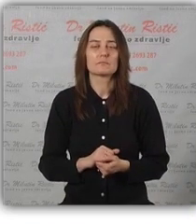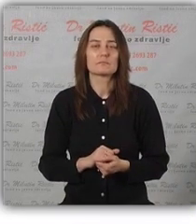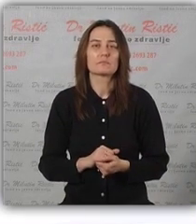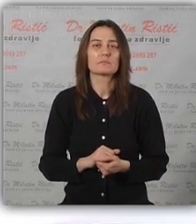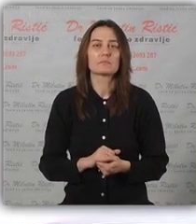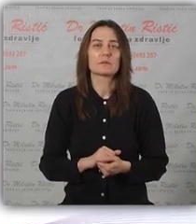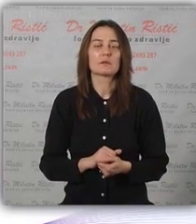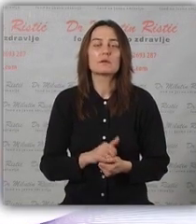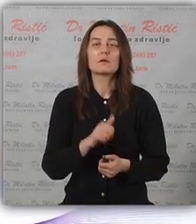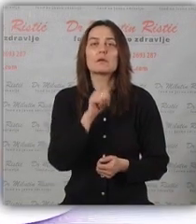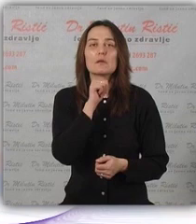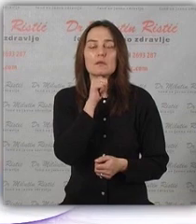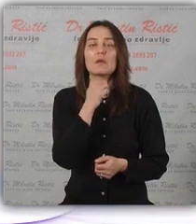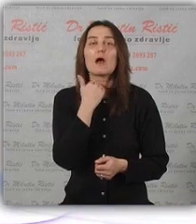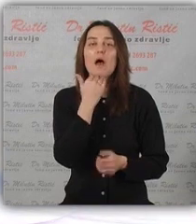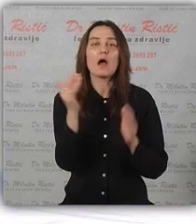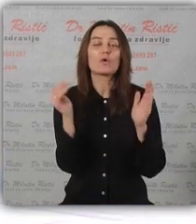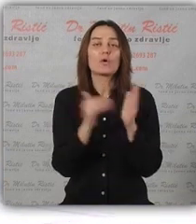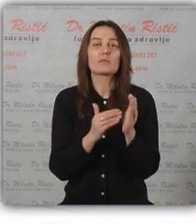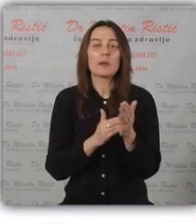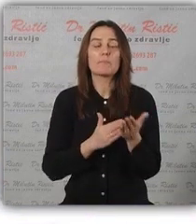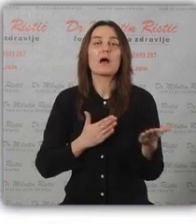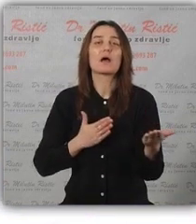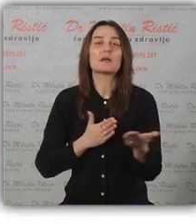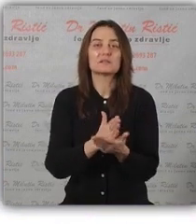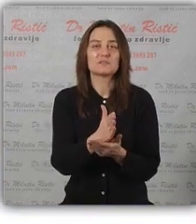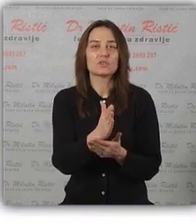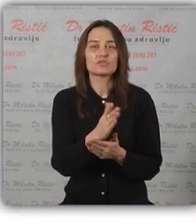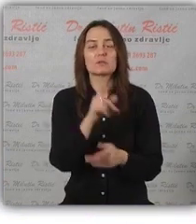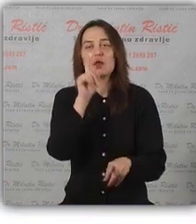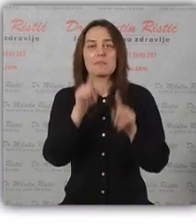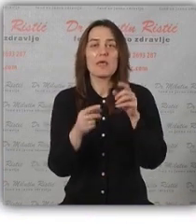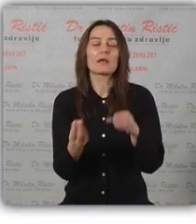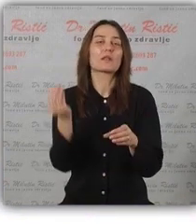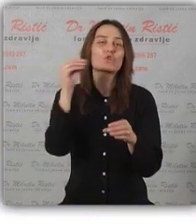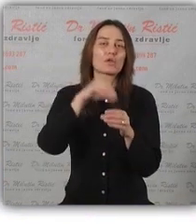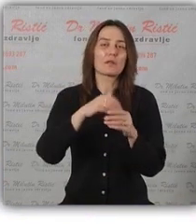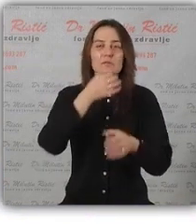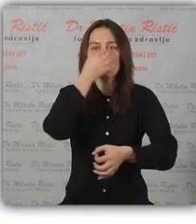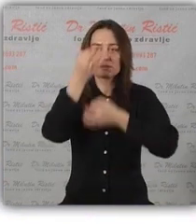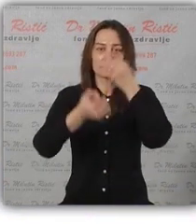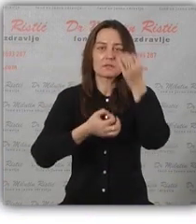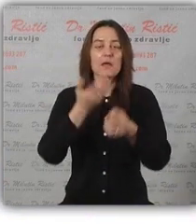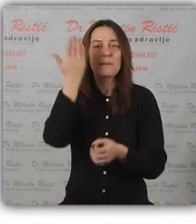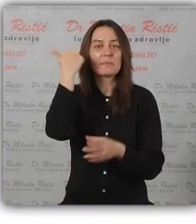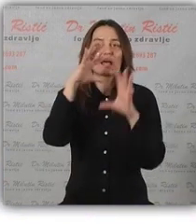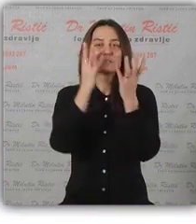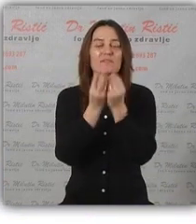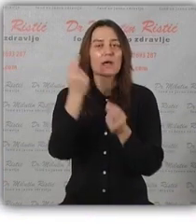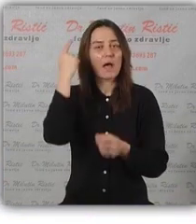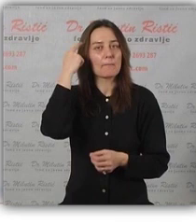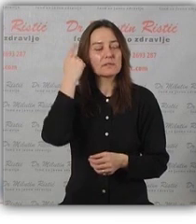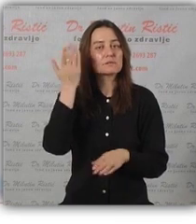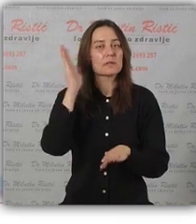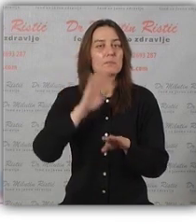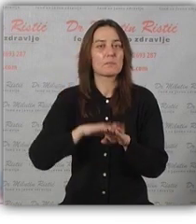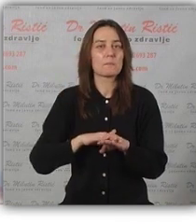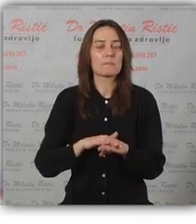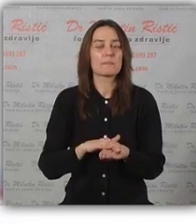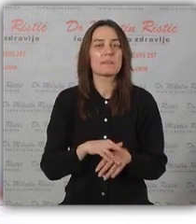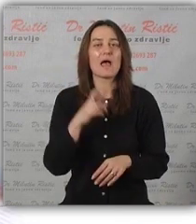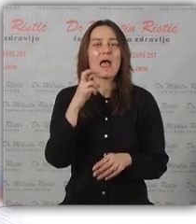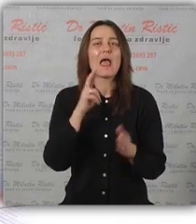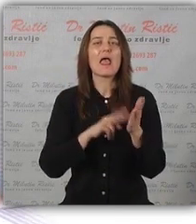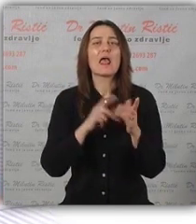čmarnog dela sa rukavicom, i ako treba izvršiti neka dodatna ispitivanja. Pre svega mislimo